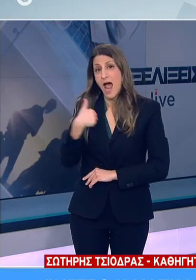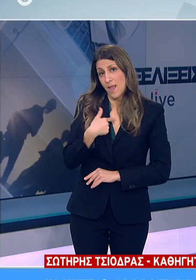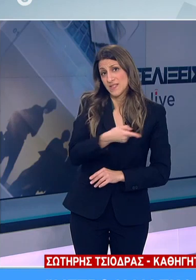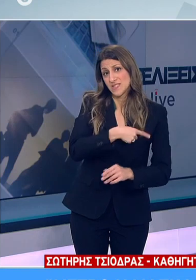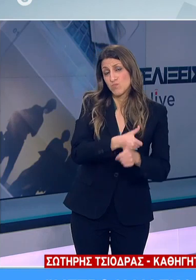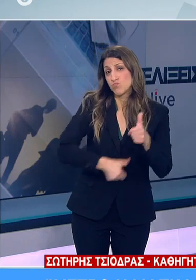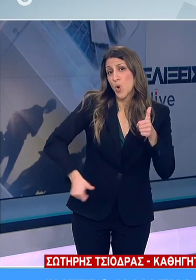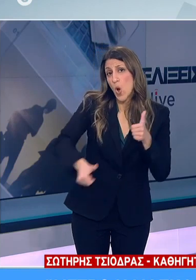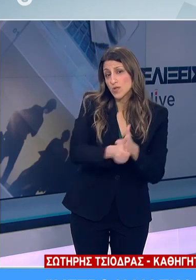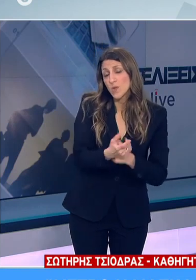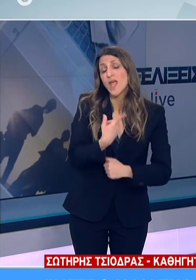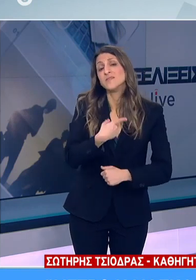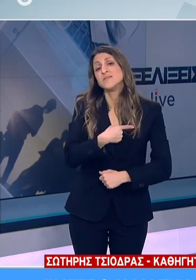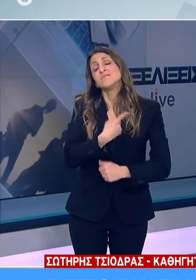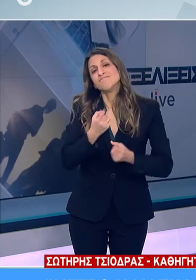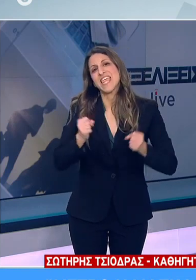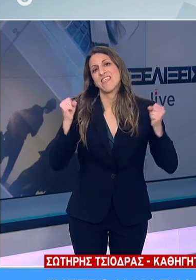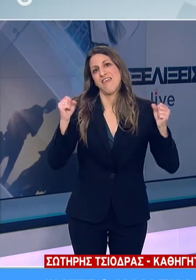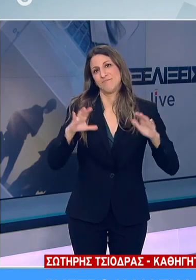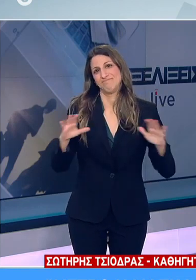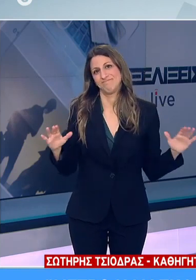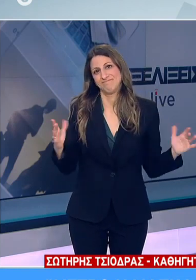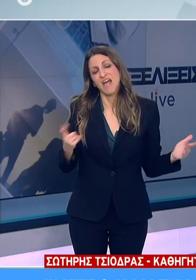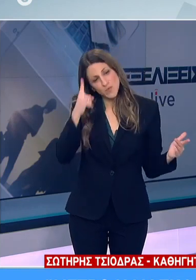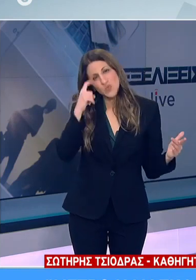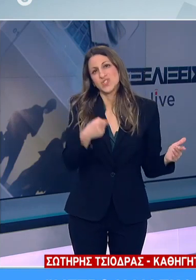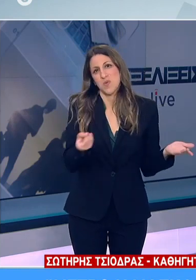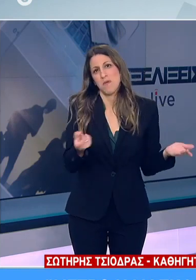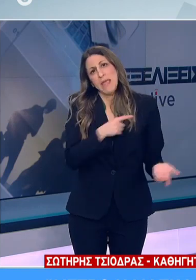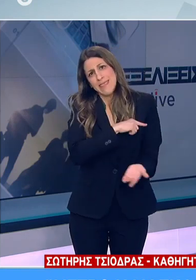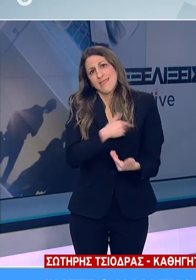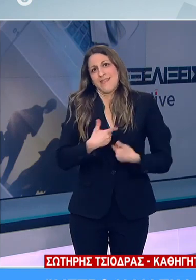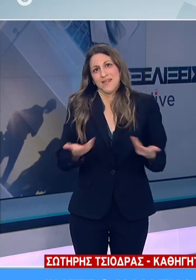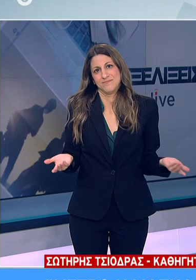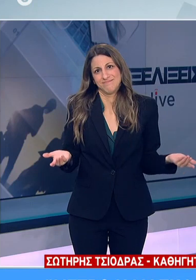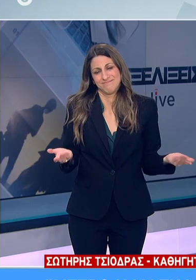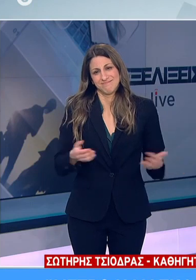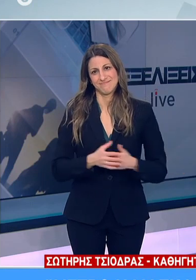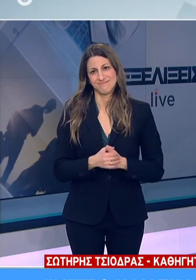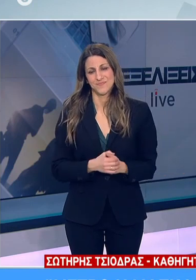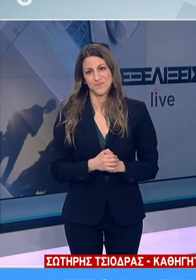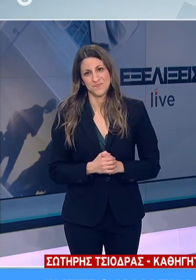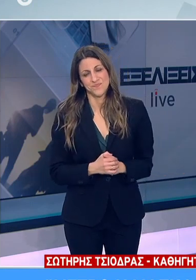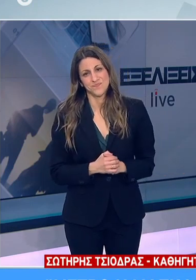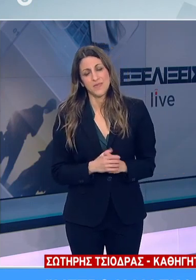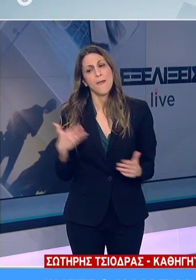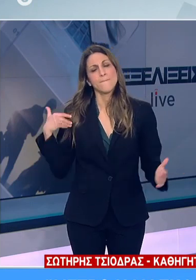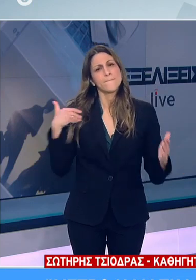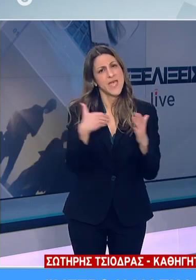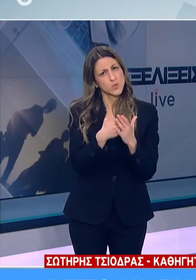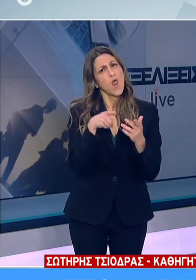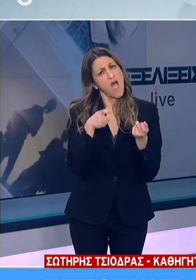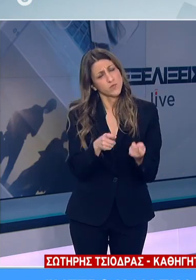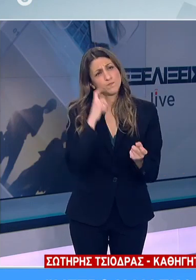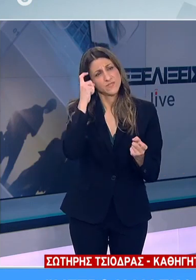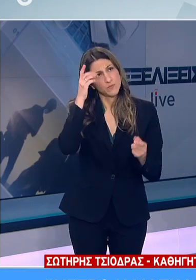υγεία. Νομίζω για μας αυτή τη στιγμή αυτό έχει την καθοριστική σημασία και νομίζω αυτό ακολουθήσαμε ως τώρα ως πολιτική και δεν διαψευστήκαμε.